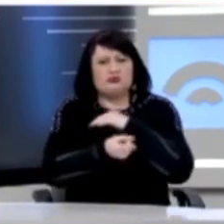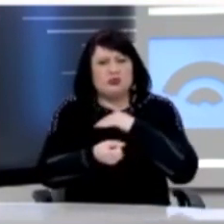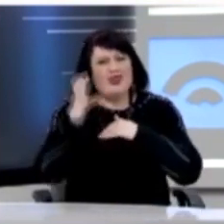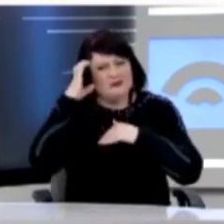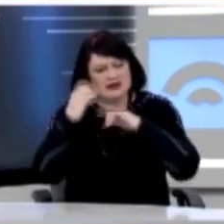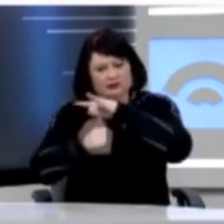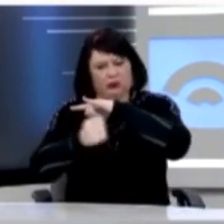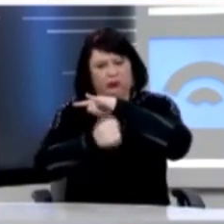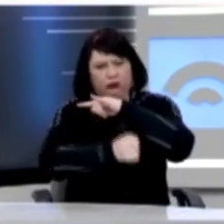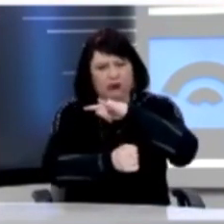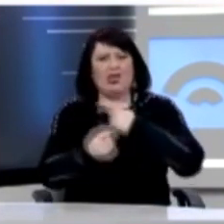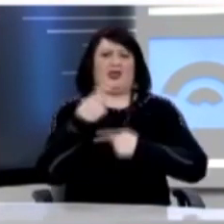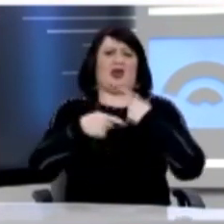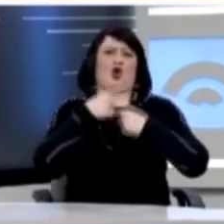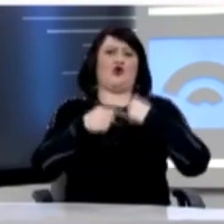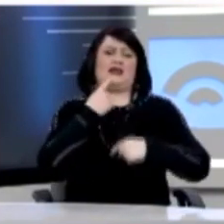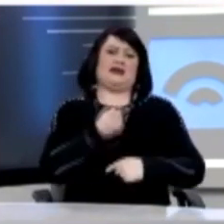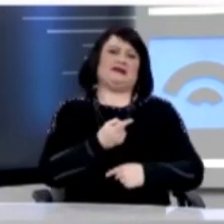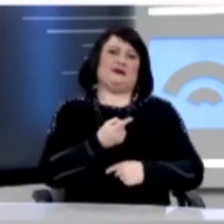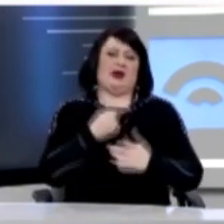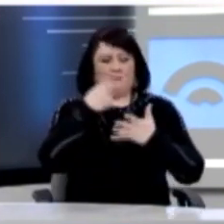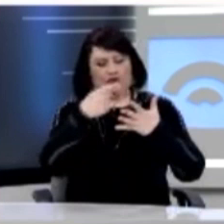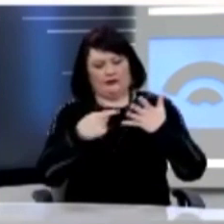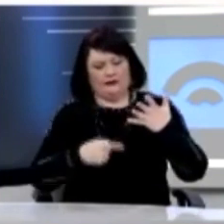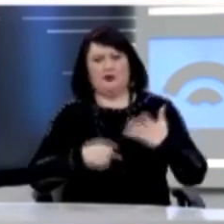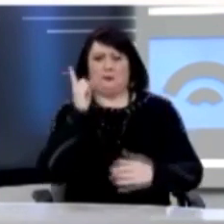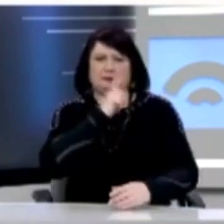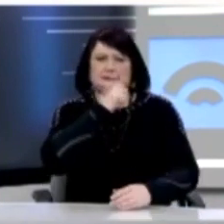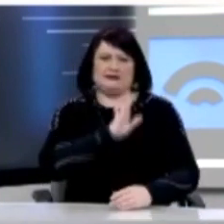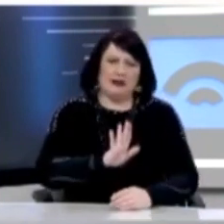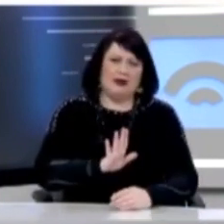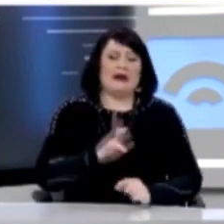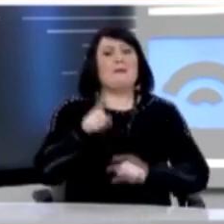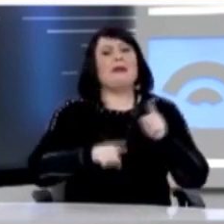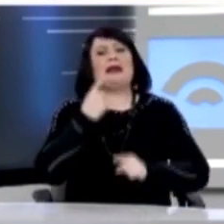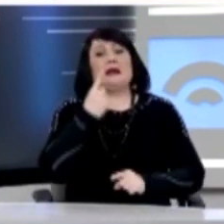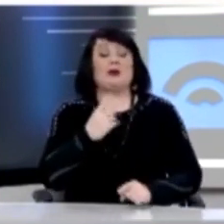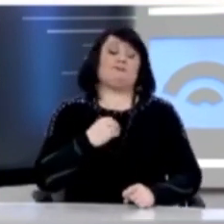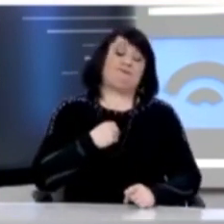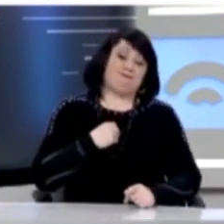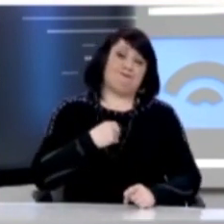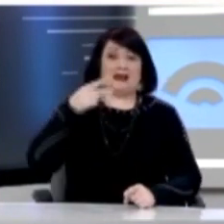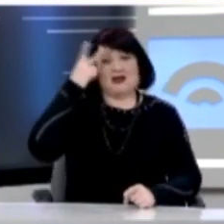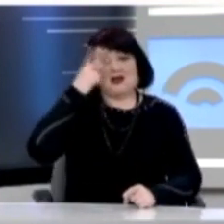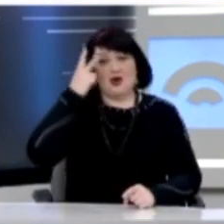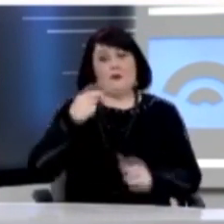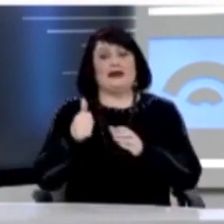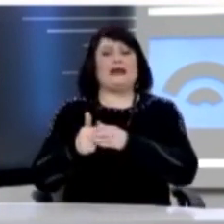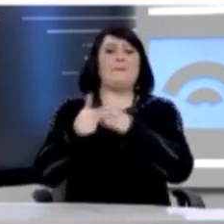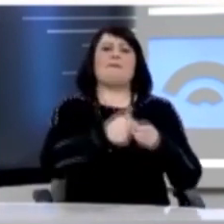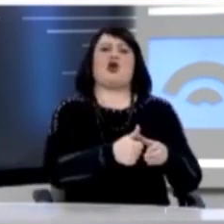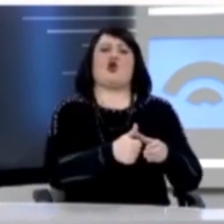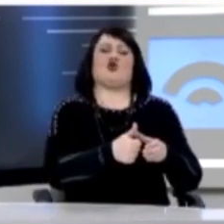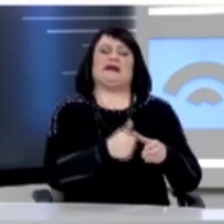θυμάται όλα τα προσχήματα που αξιοποίησαν ένα προς ένα. Πότε τους έπιανε ο πόνος για τα δικαιώματα των μειονοτήτων.